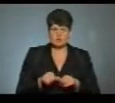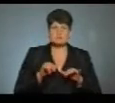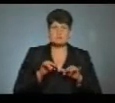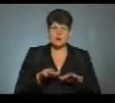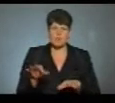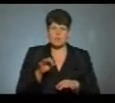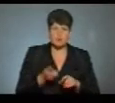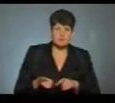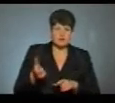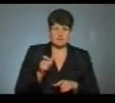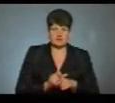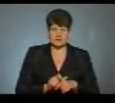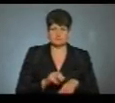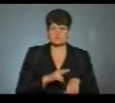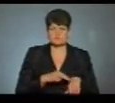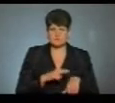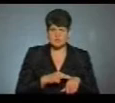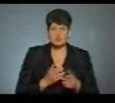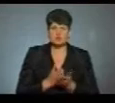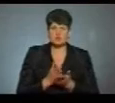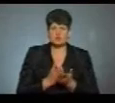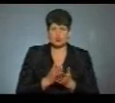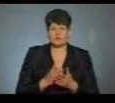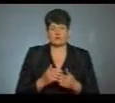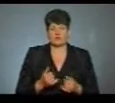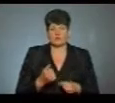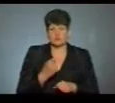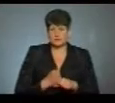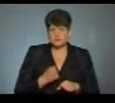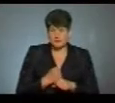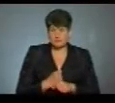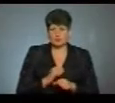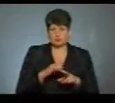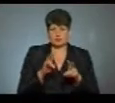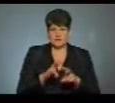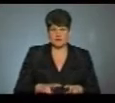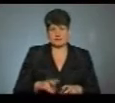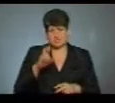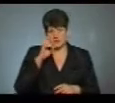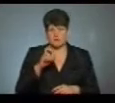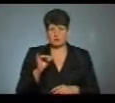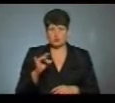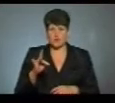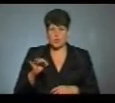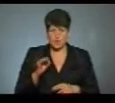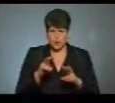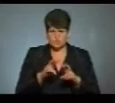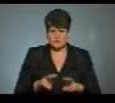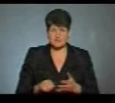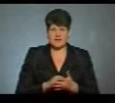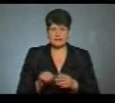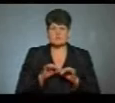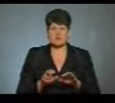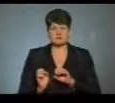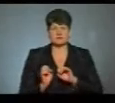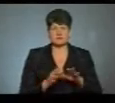про перевищення патрульними Тернополя службових повноважень розглядатиме Державне бюро розслідувань. Матеріали справи передали сьогодні. Про це